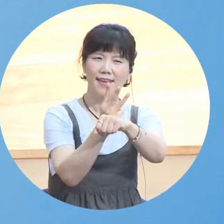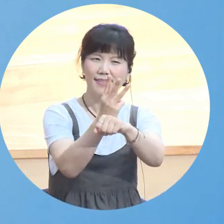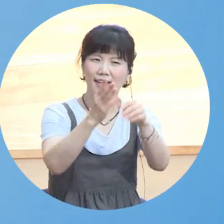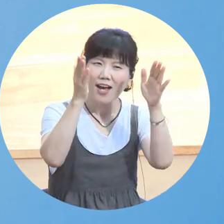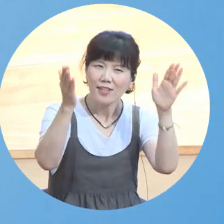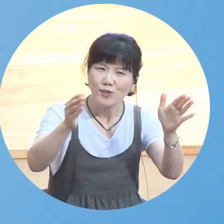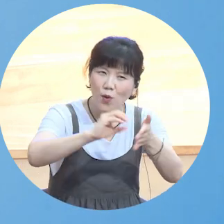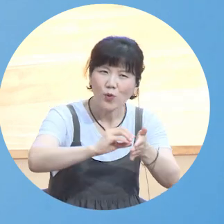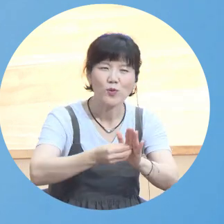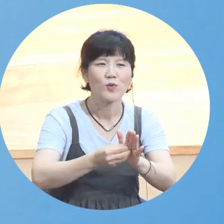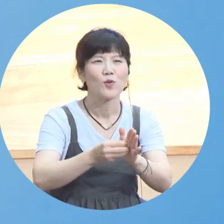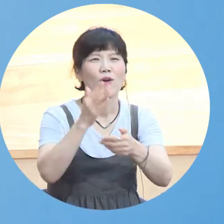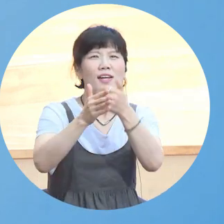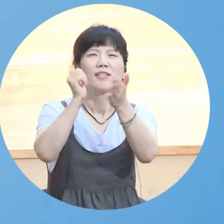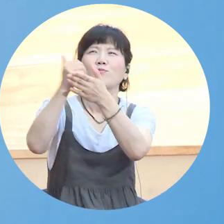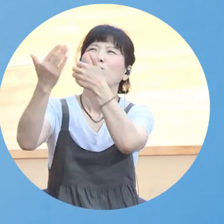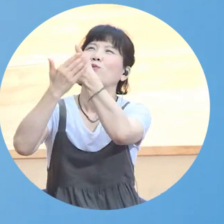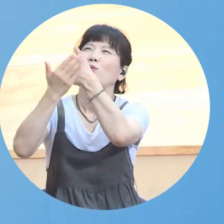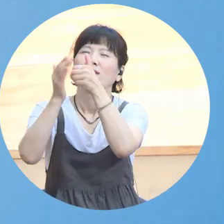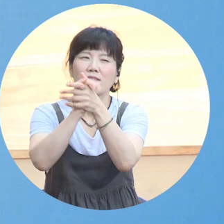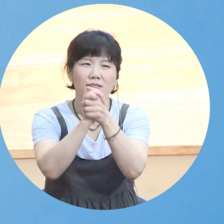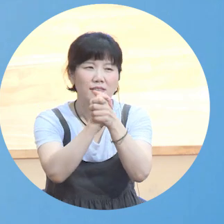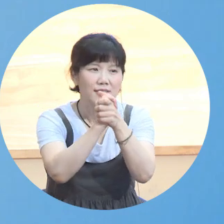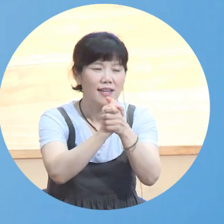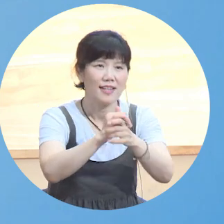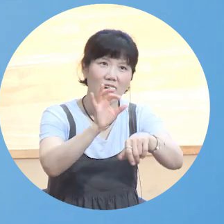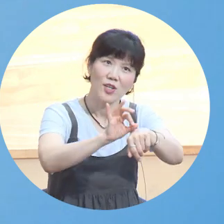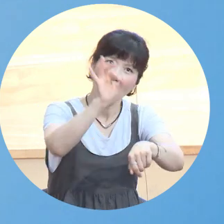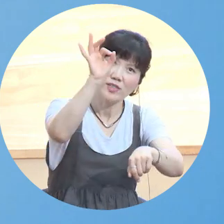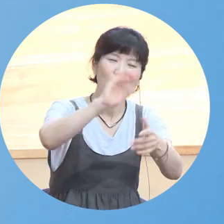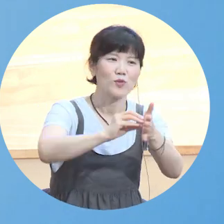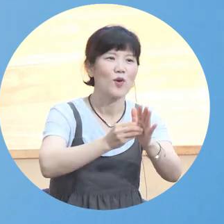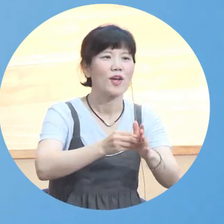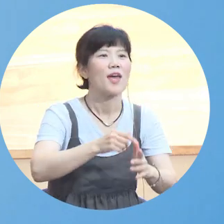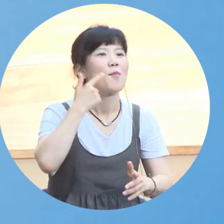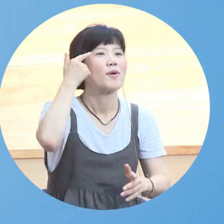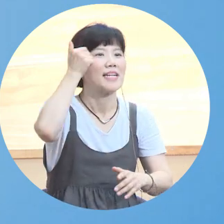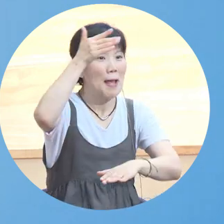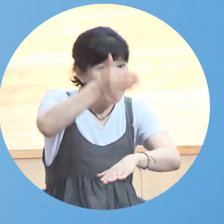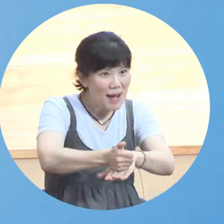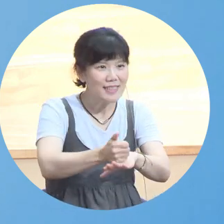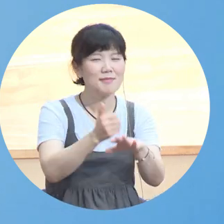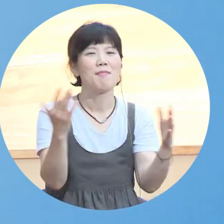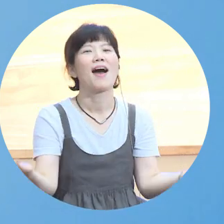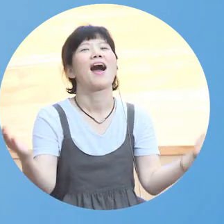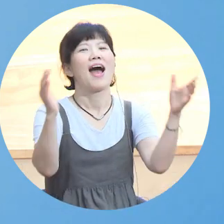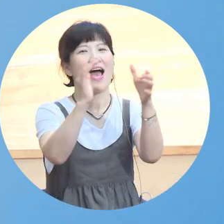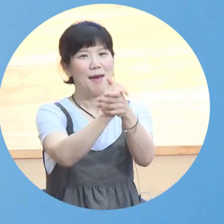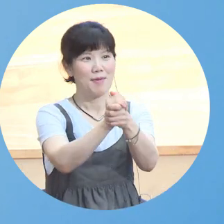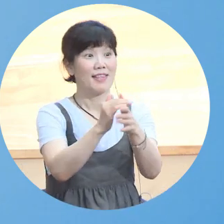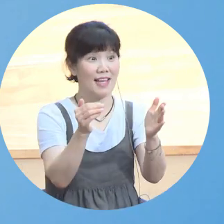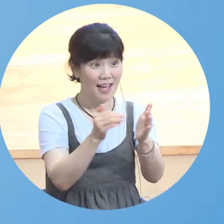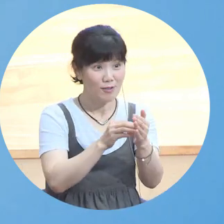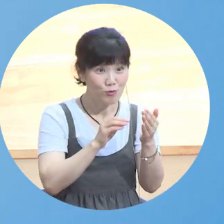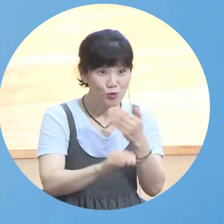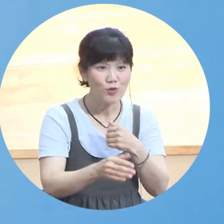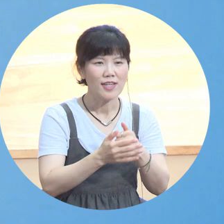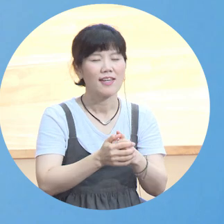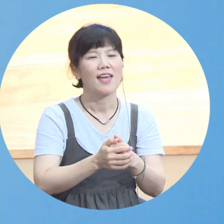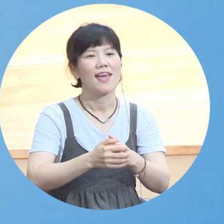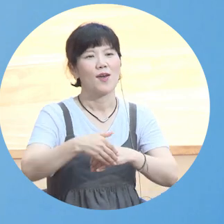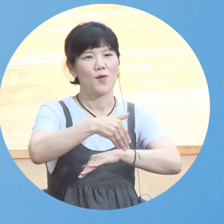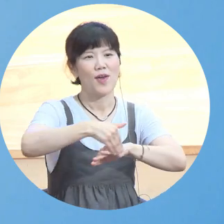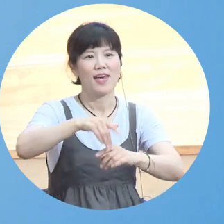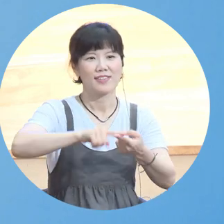드렸다 10시쯤 개어서 의 목사는 마지막 암에 를 외쳤다 그리고 예정된 대로 다음 줄에 성전을 봉헌할